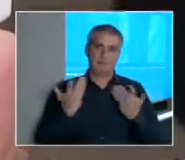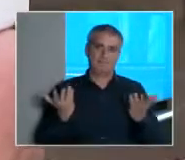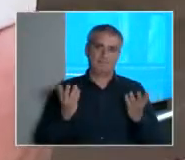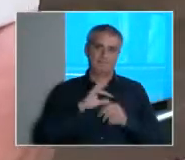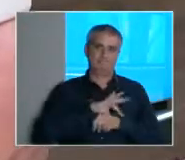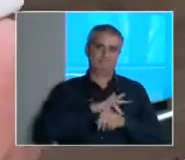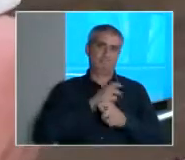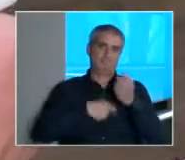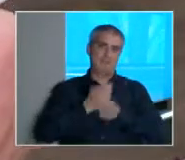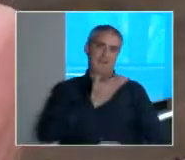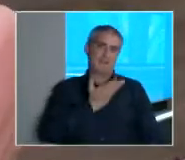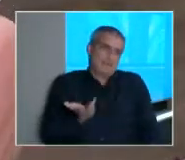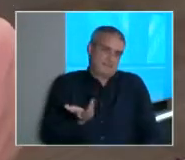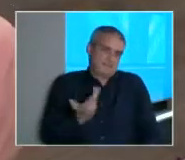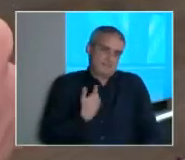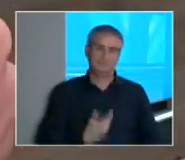לנהל את הכלכלה.